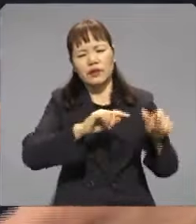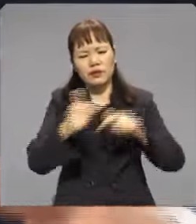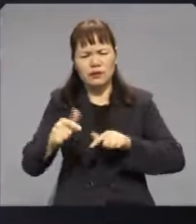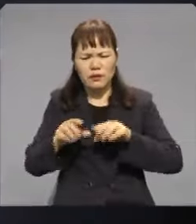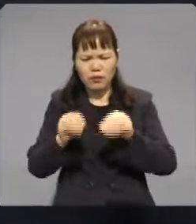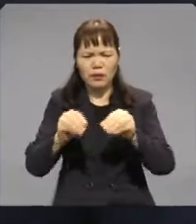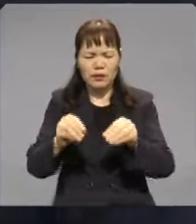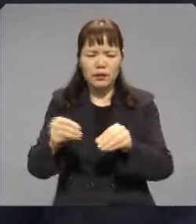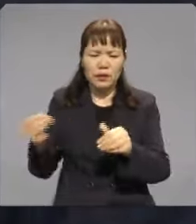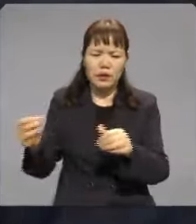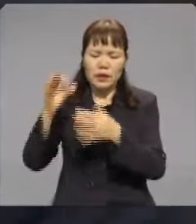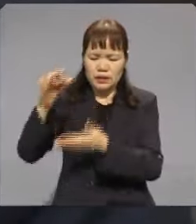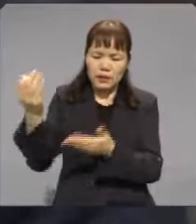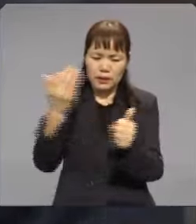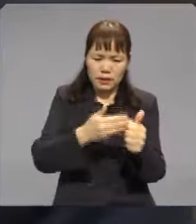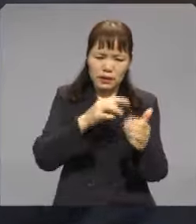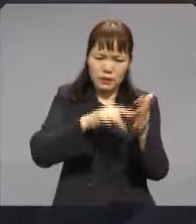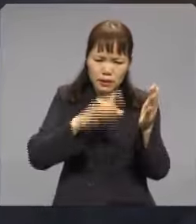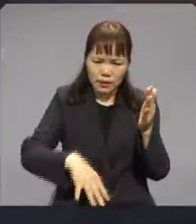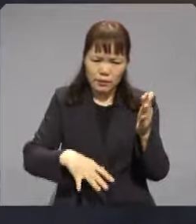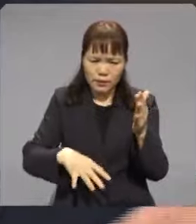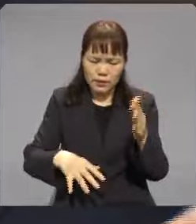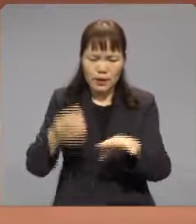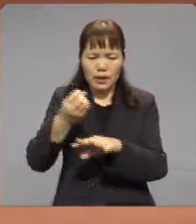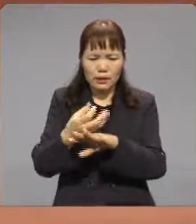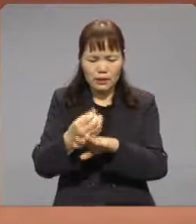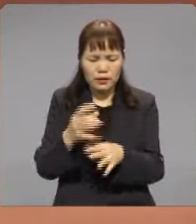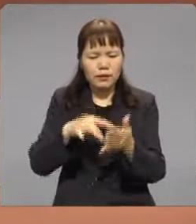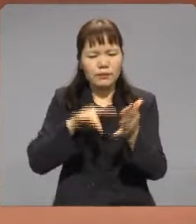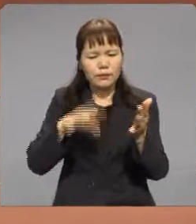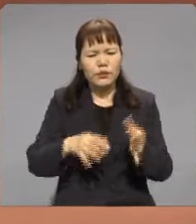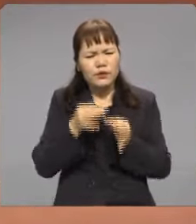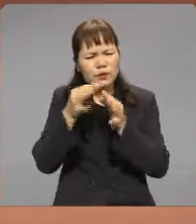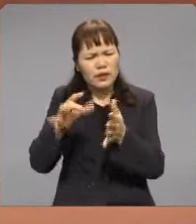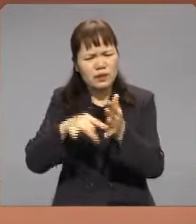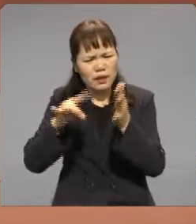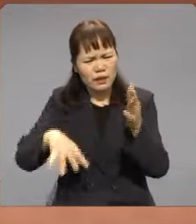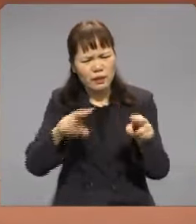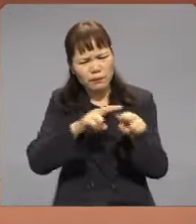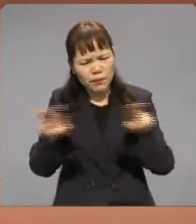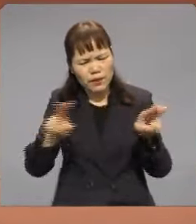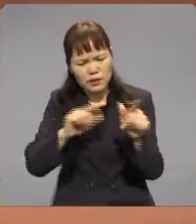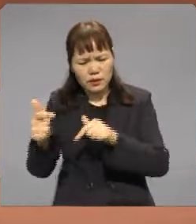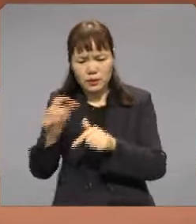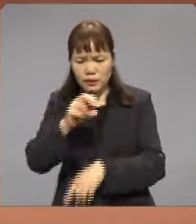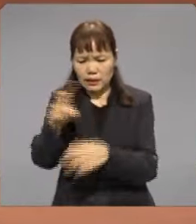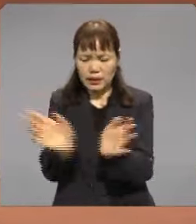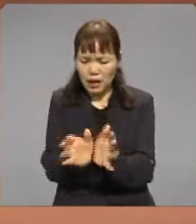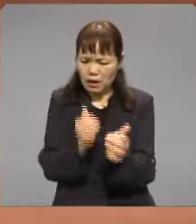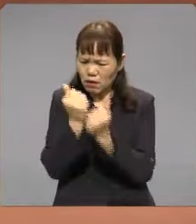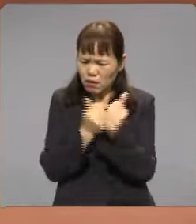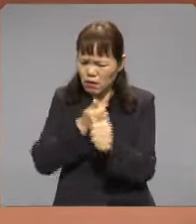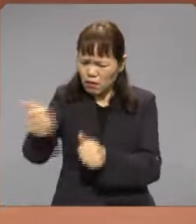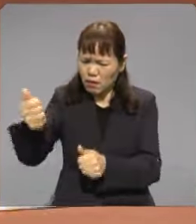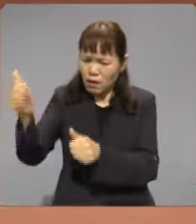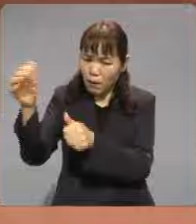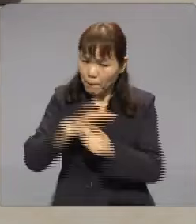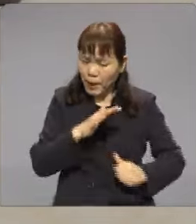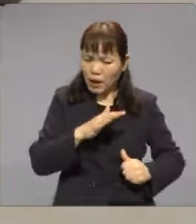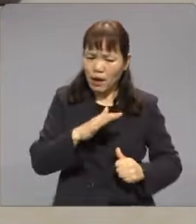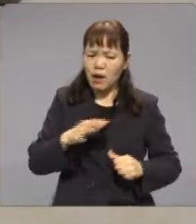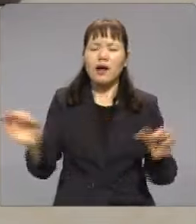상속세 감세나 금투세 폐지 등 주요 정책들이 야권을 설득하지 못하면 사라질 위기에